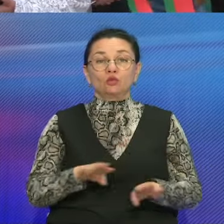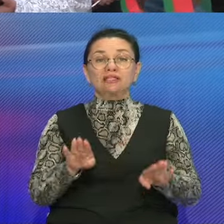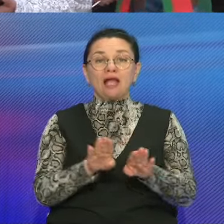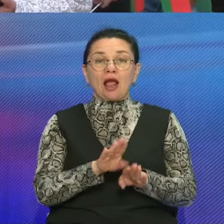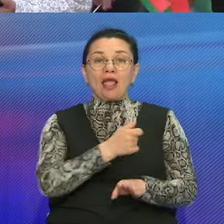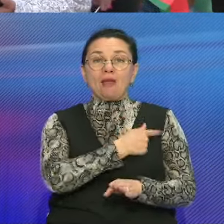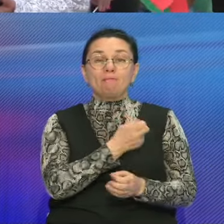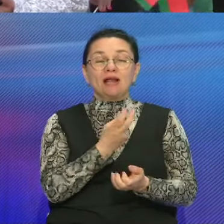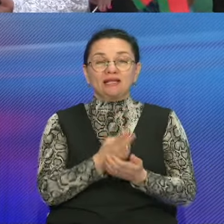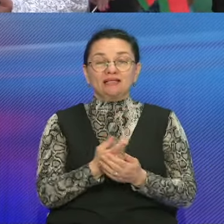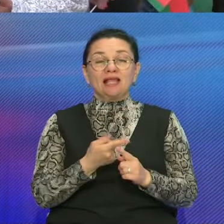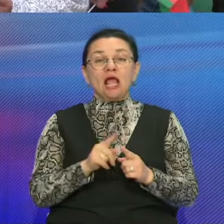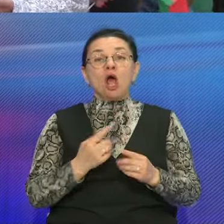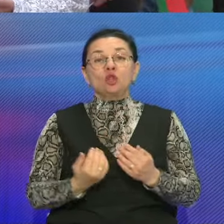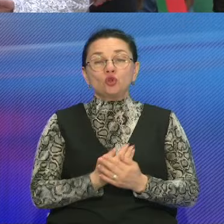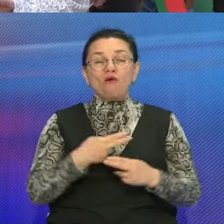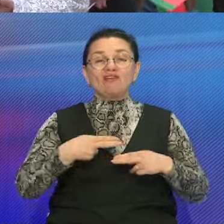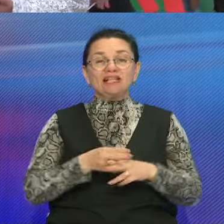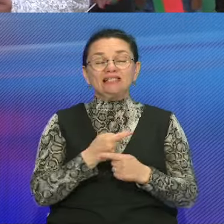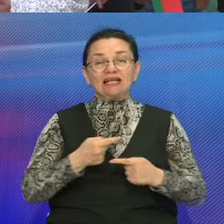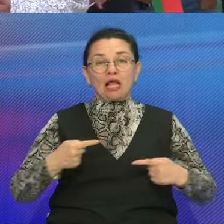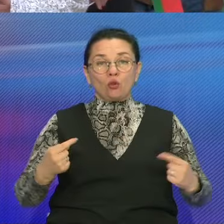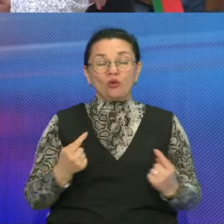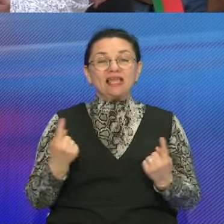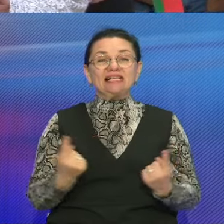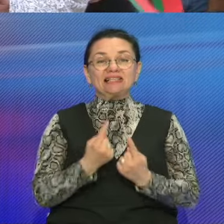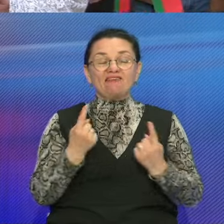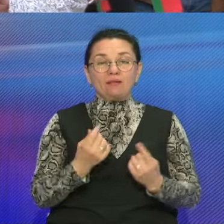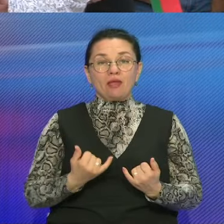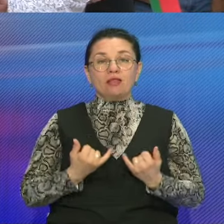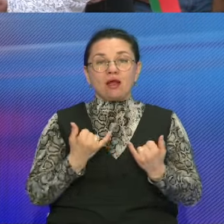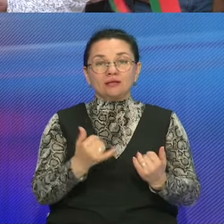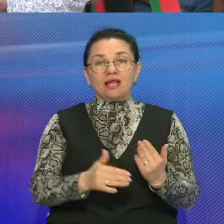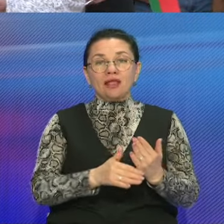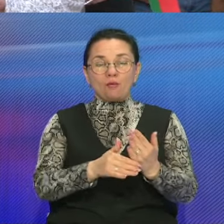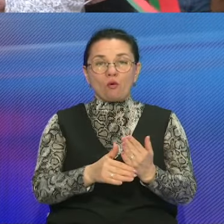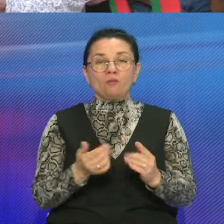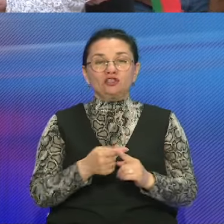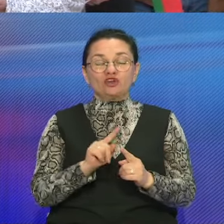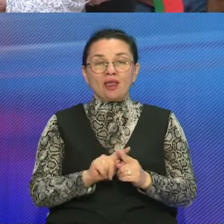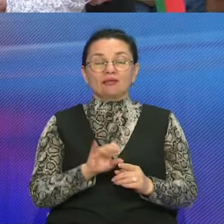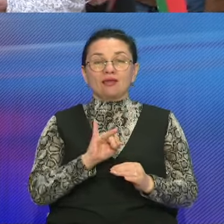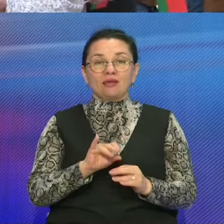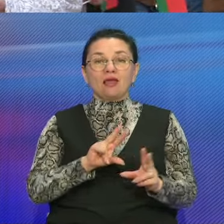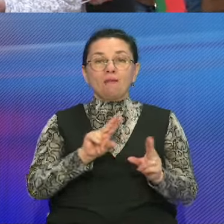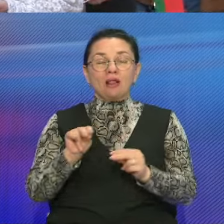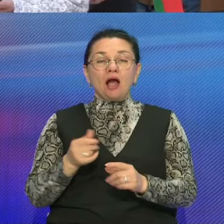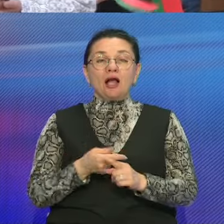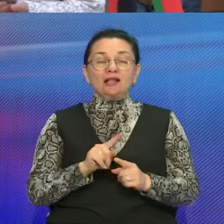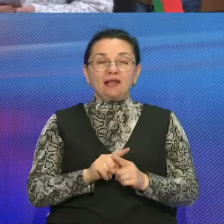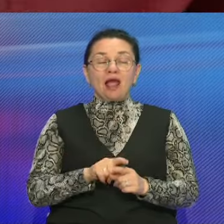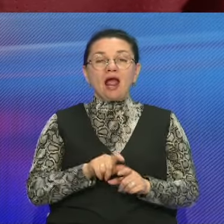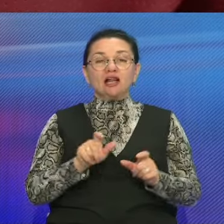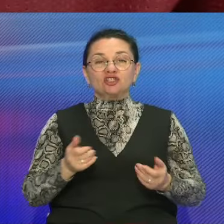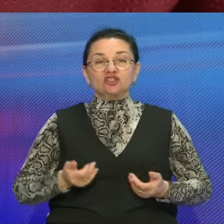что это новые технологии, это новый современный уровень оказания помощи. И это благо и для горожан, для